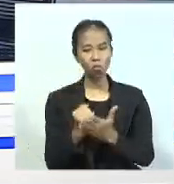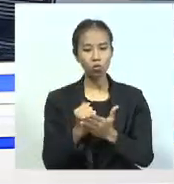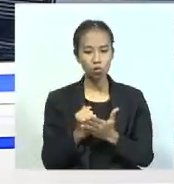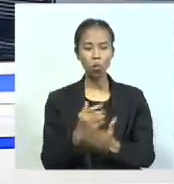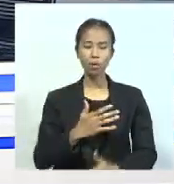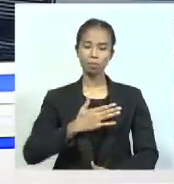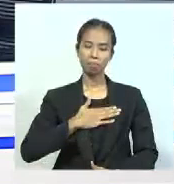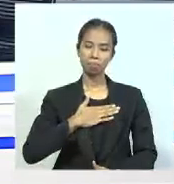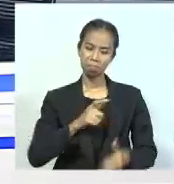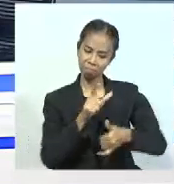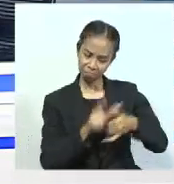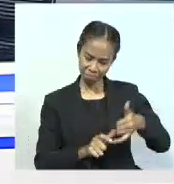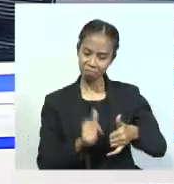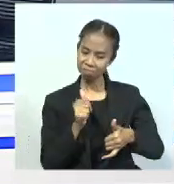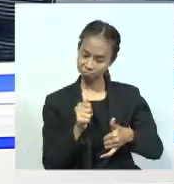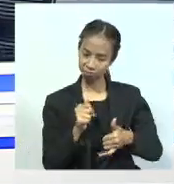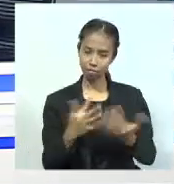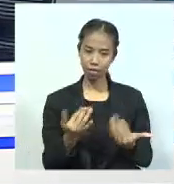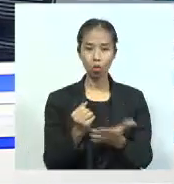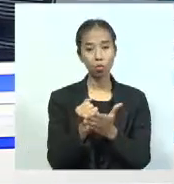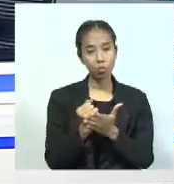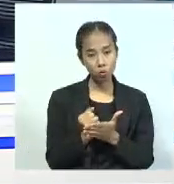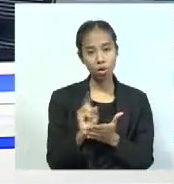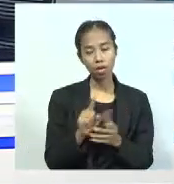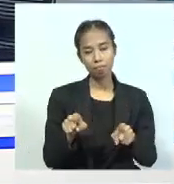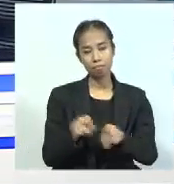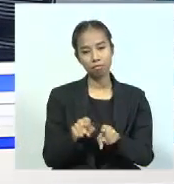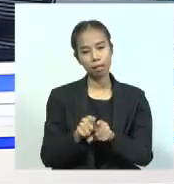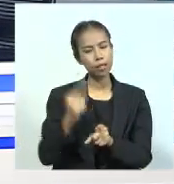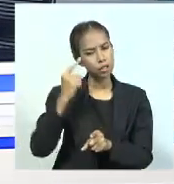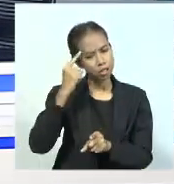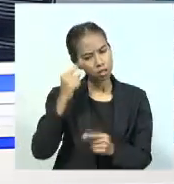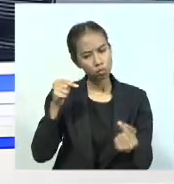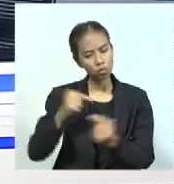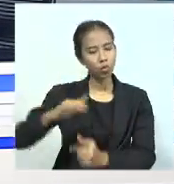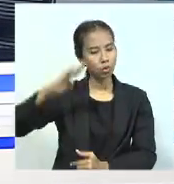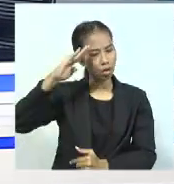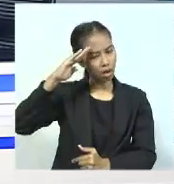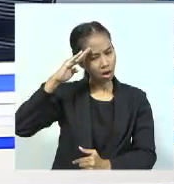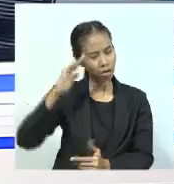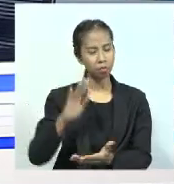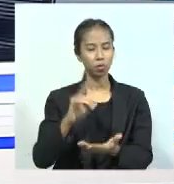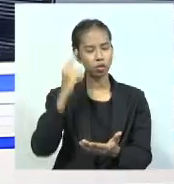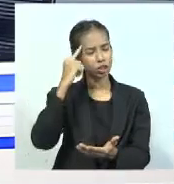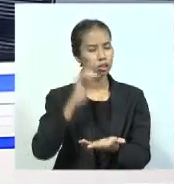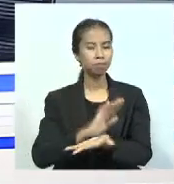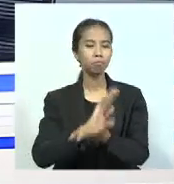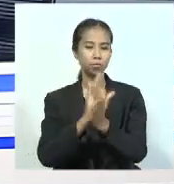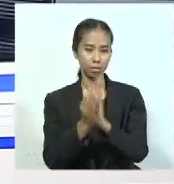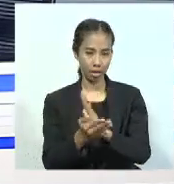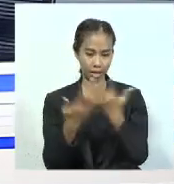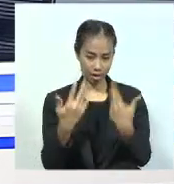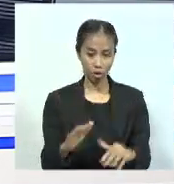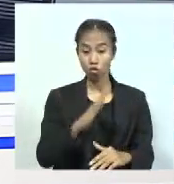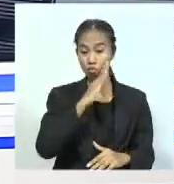วินัยทำให้เรื่องของมุมมองหรือว่าแนวคิดที่มีต่อทหารที่มีต่อกองทัพนั้นก็เปลี่ยนไปรวมถึงพอออกไปสามารถ